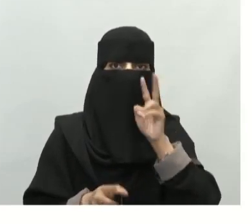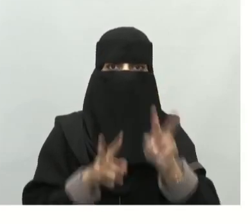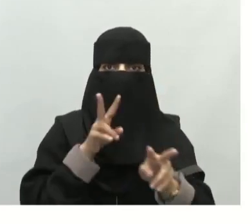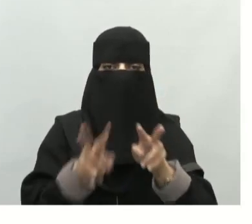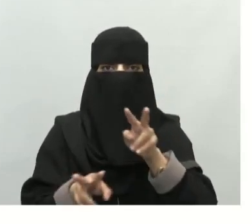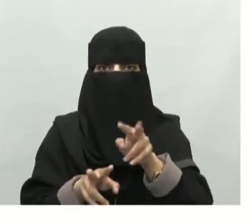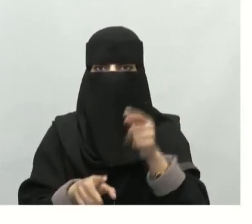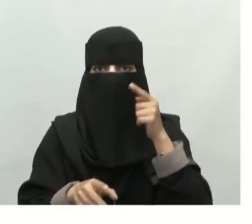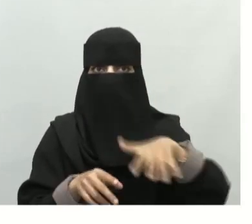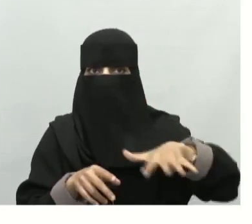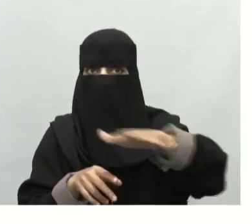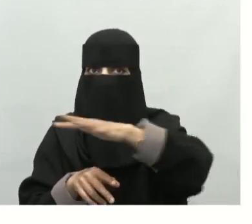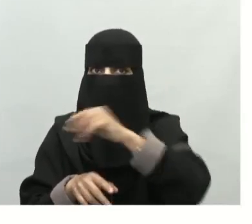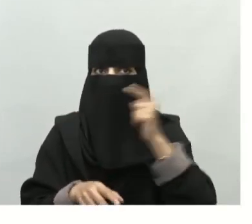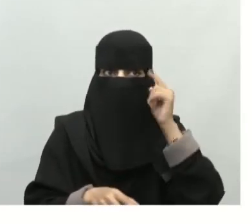الذي